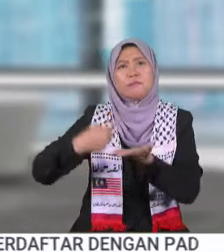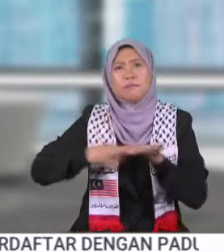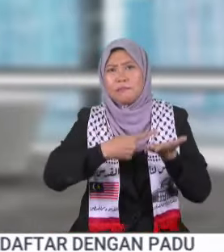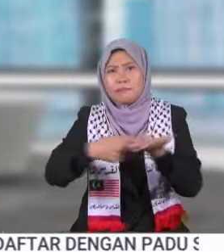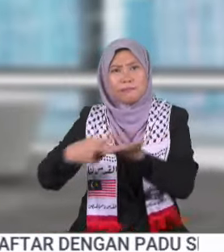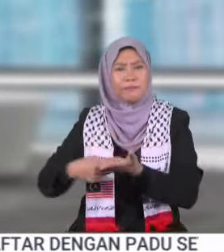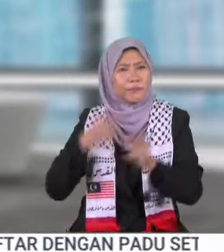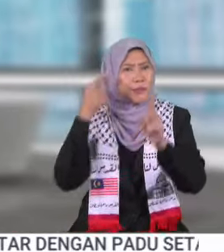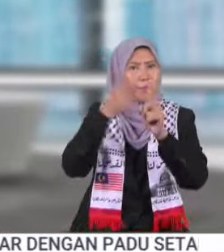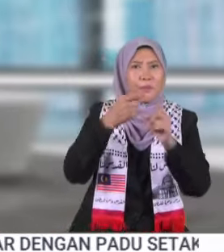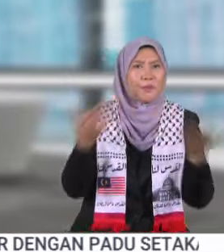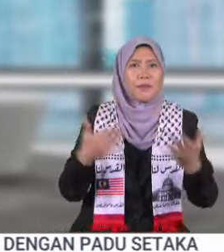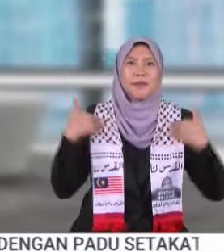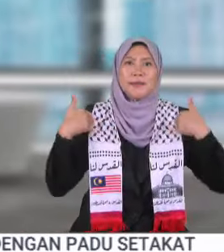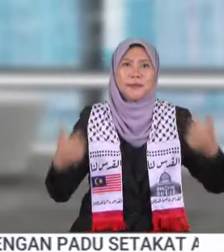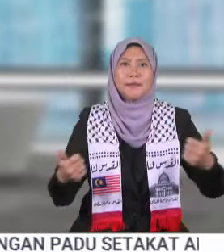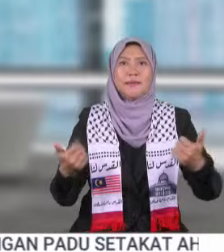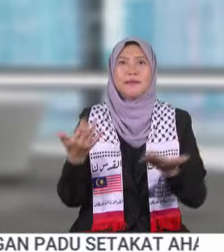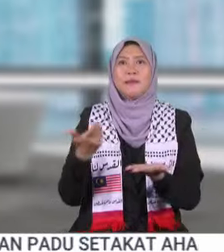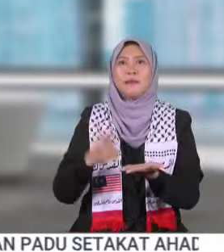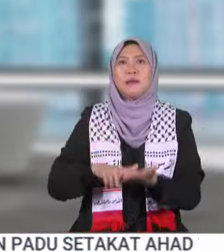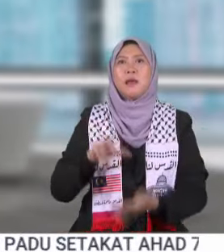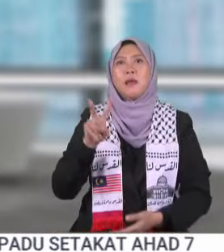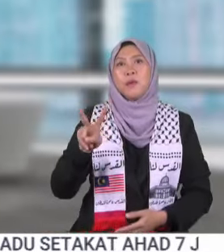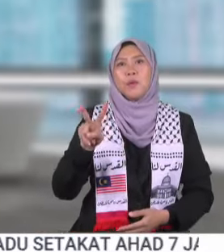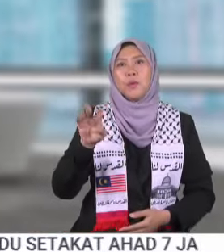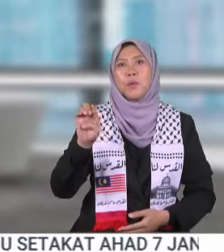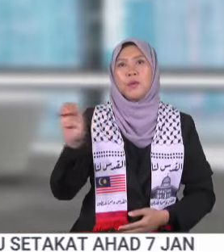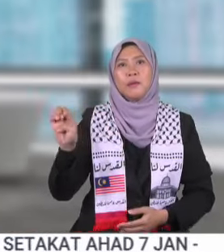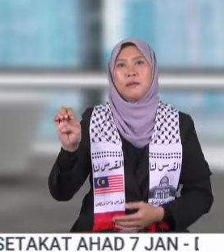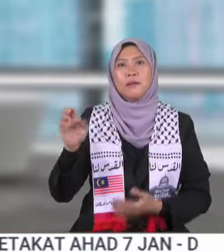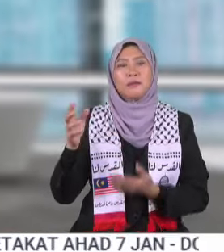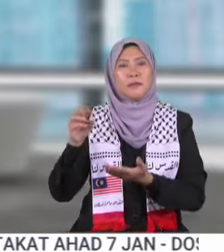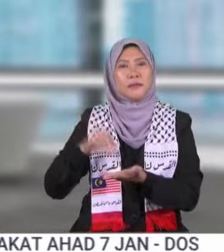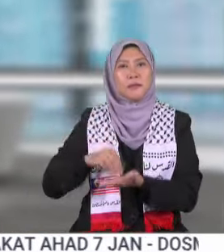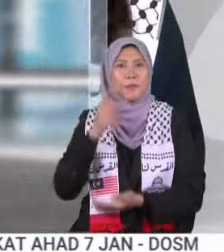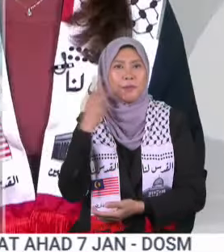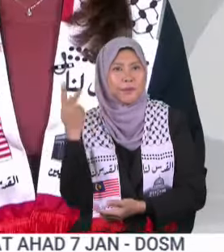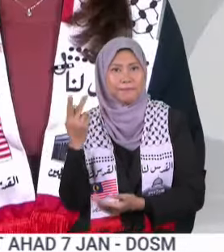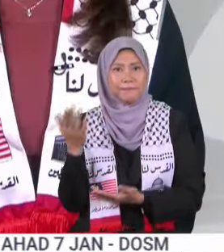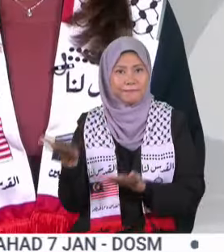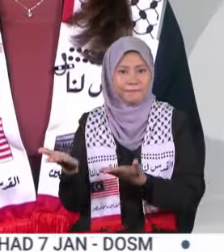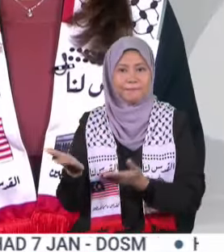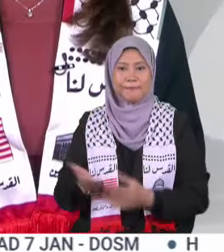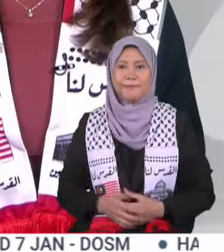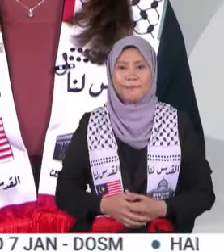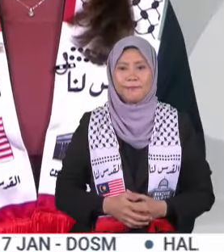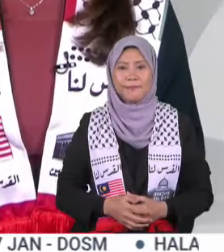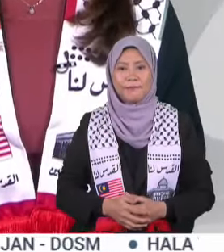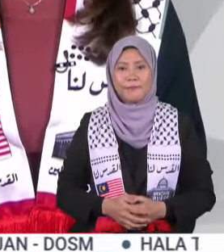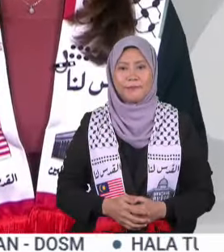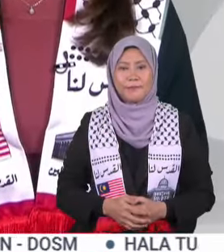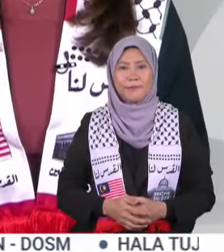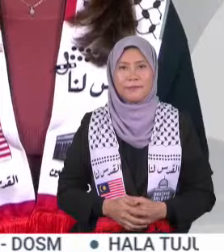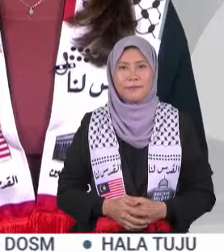kesihatan kita langsung saja bersama Rakan penyampai Vanisa maring di Kuching silakan V ya terima kasih